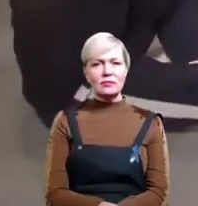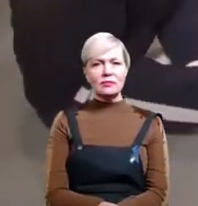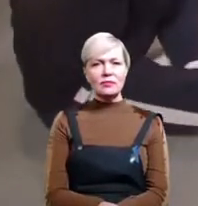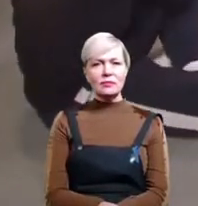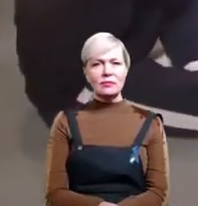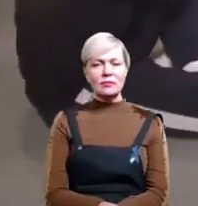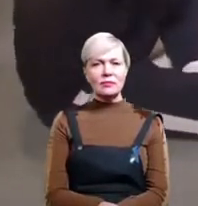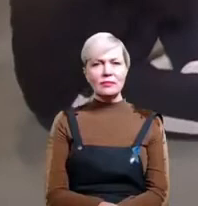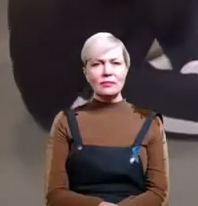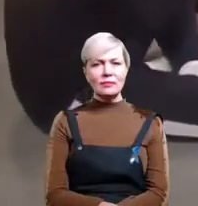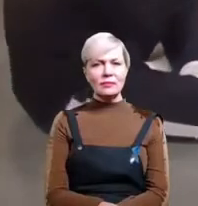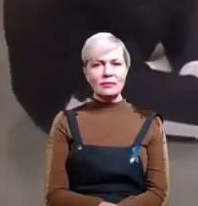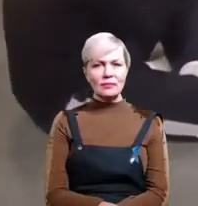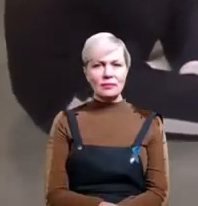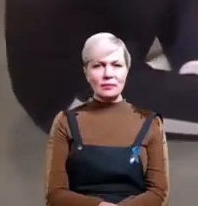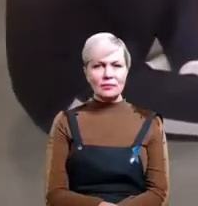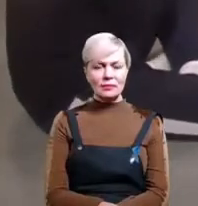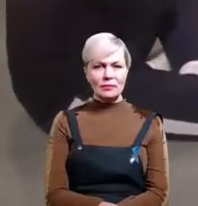Амплитуда. Ты же знаешь, я люблю амплитуду.